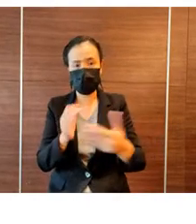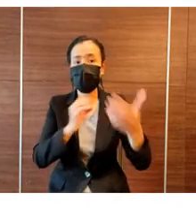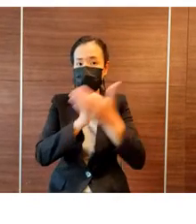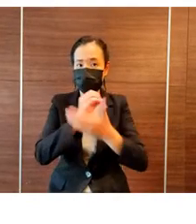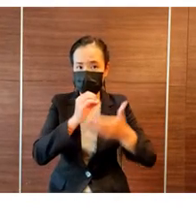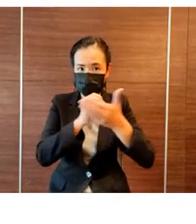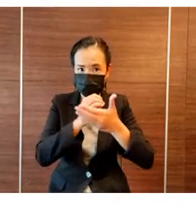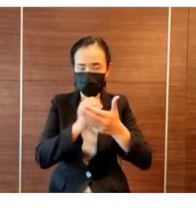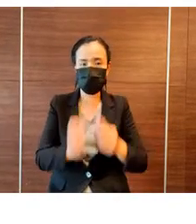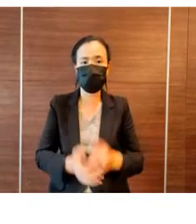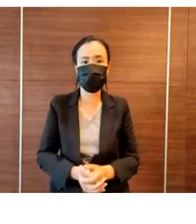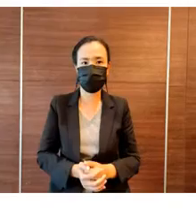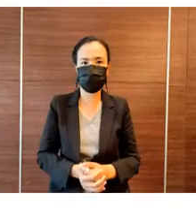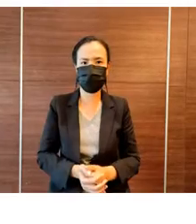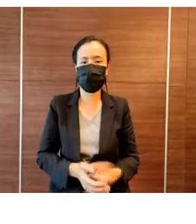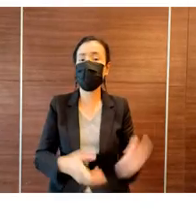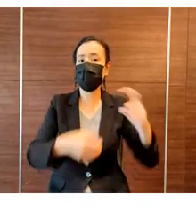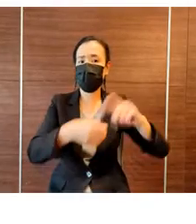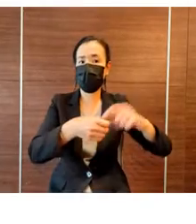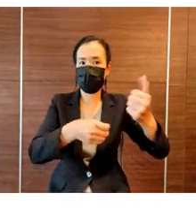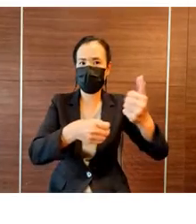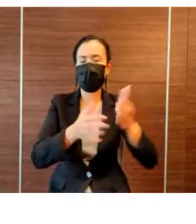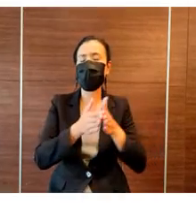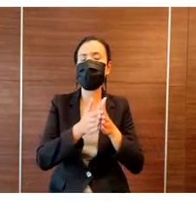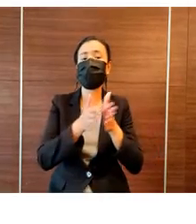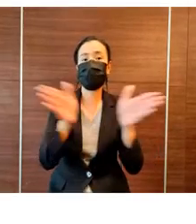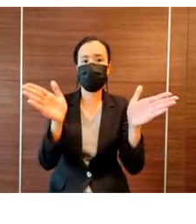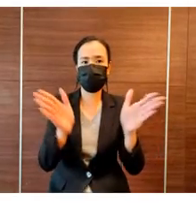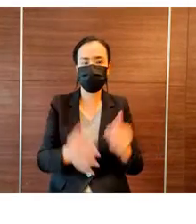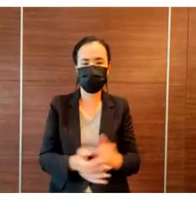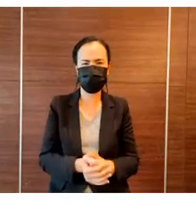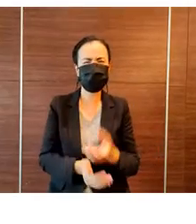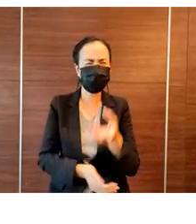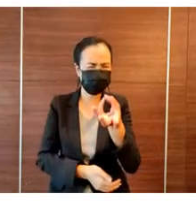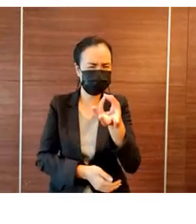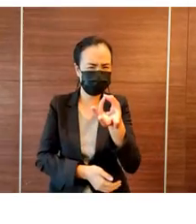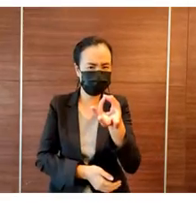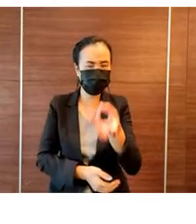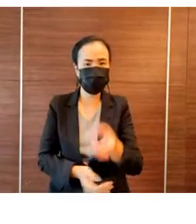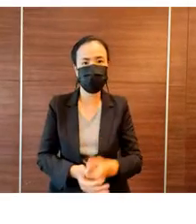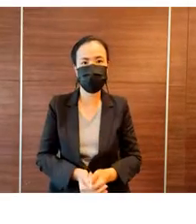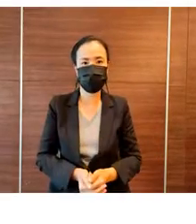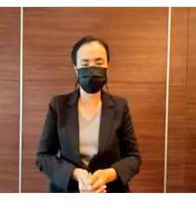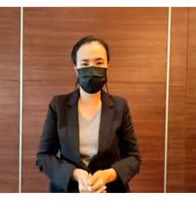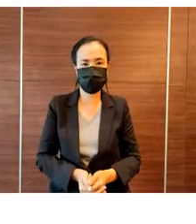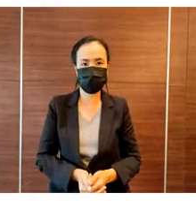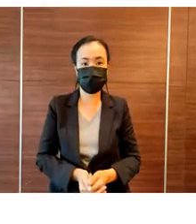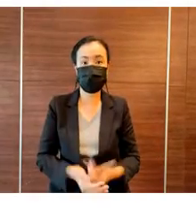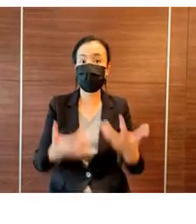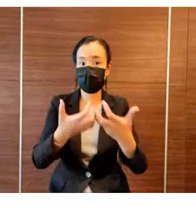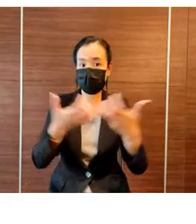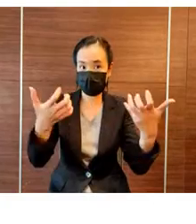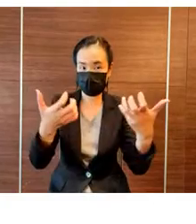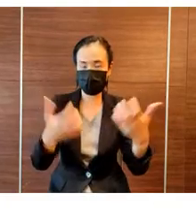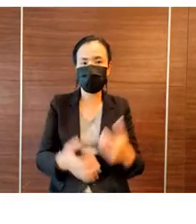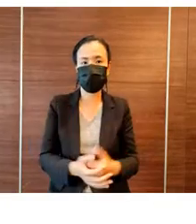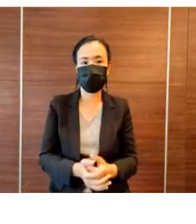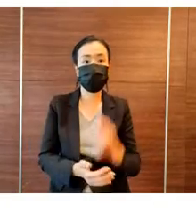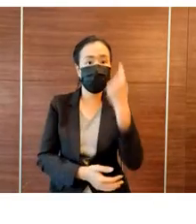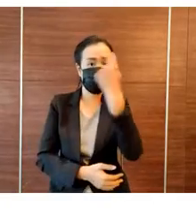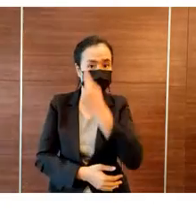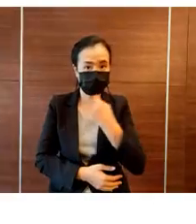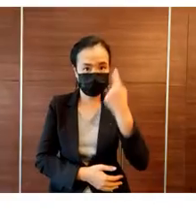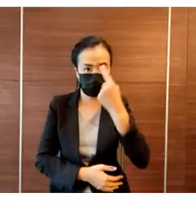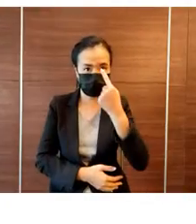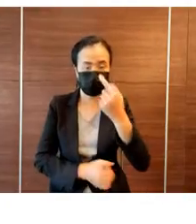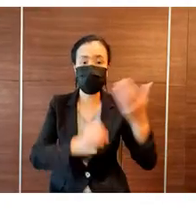าอยู่เนี่ยก็เข้าไปได้เปิดกว้างนะคะ เดี๋ยวขอเสริมอีกนิดเดียวนะครับ ค ือ แยกกันนะครับว่าถ้าเกิดว่าใครมีปัญห